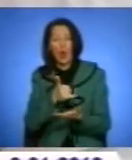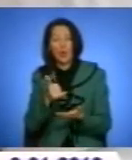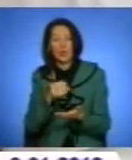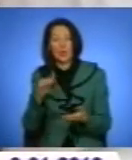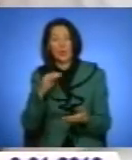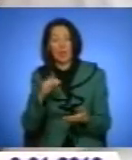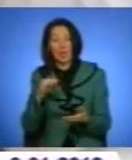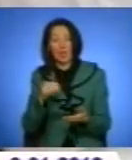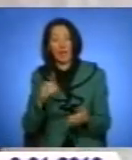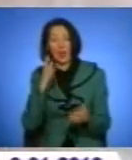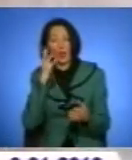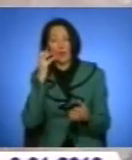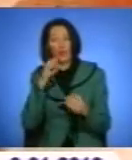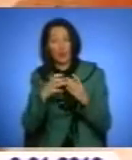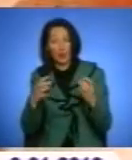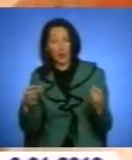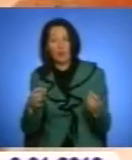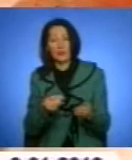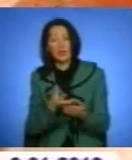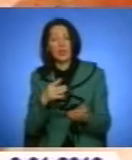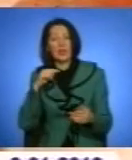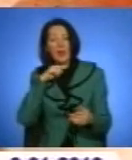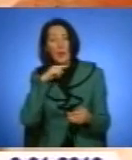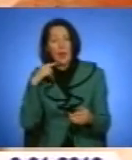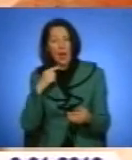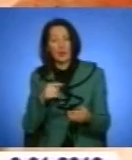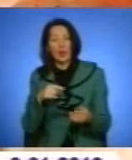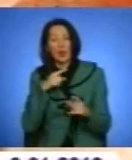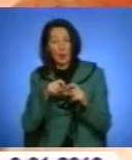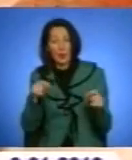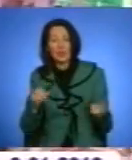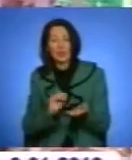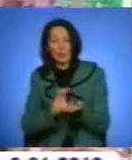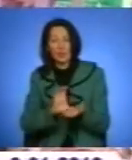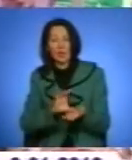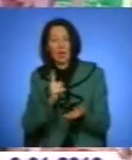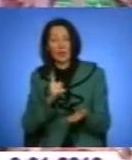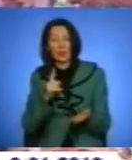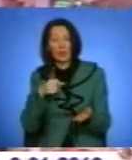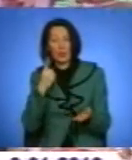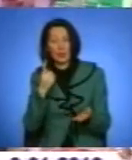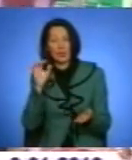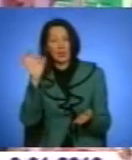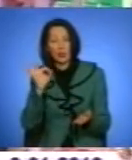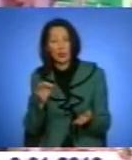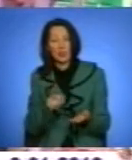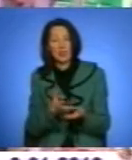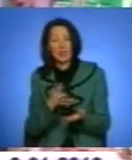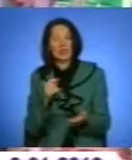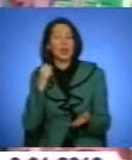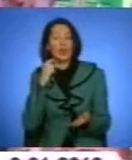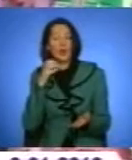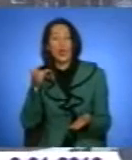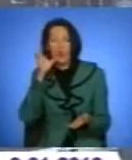фрукти. При цьому ціна на м'ясо і м'ясопродукти зросла на 1,1%. Ціни на алкогольні напої